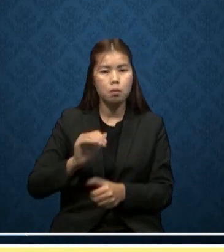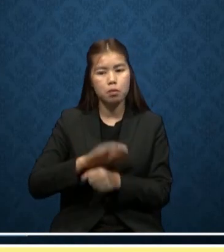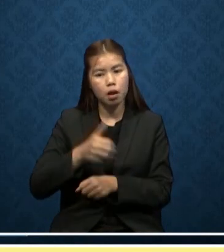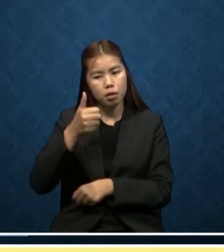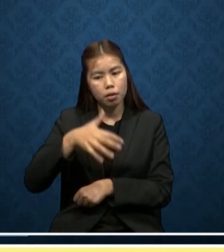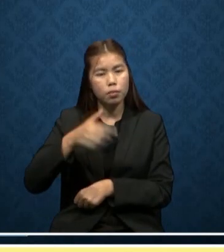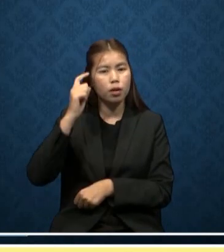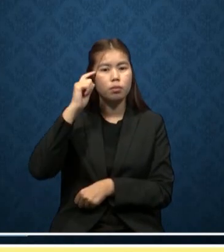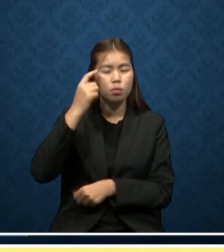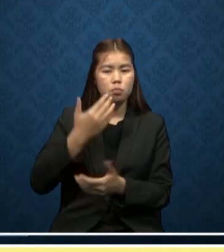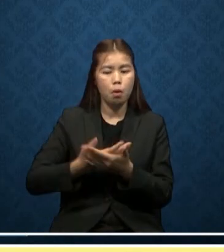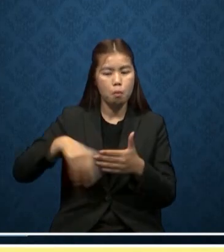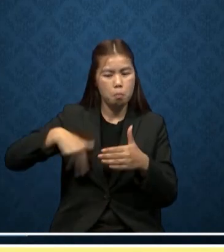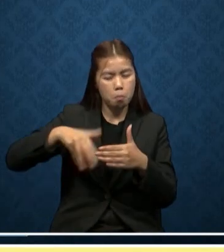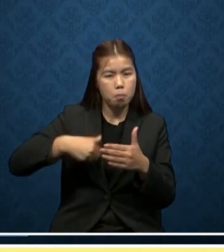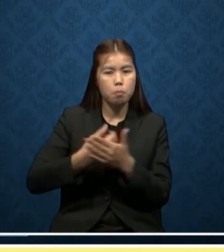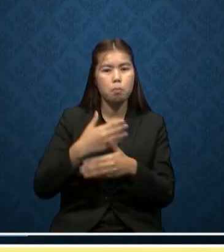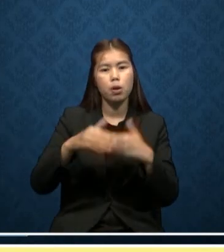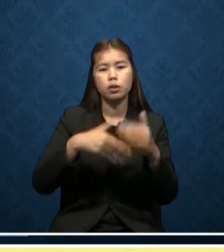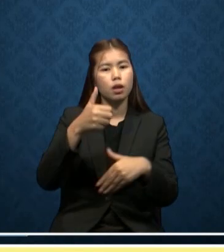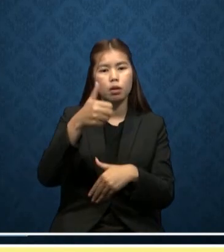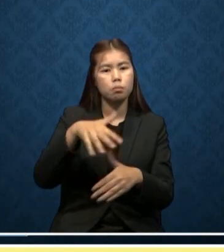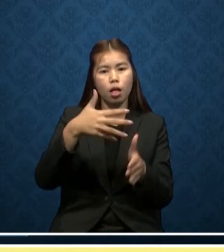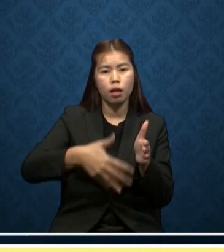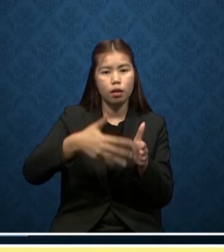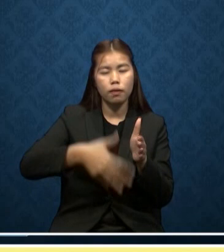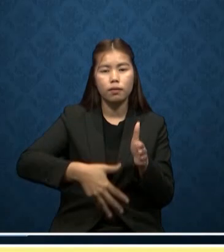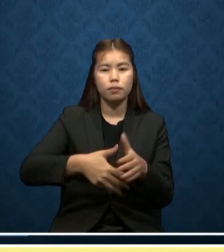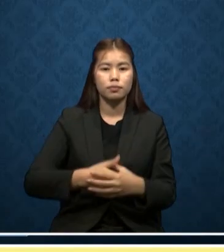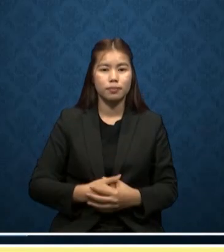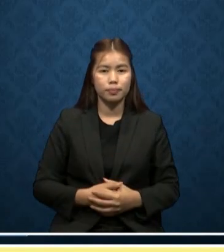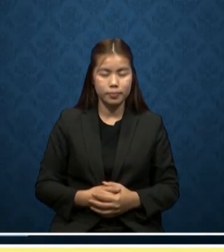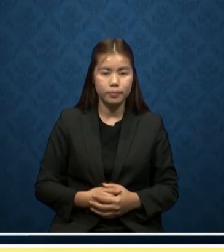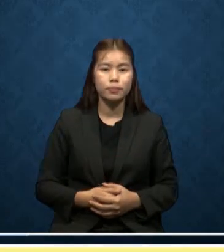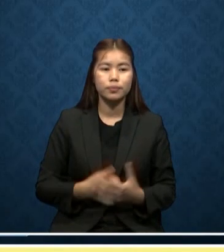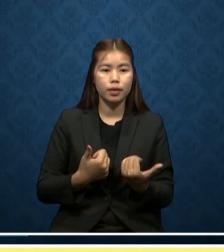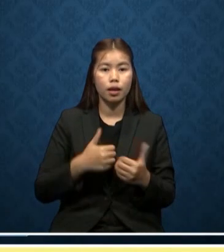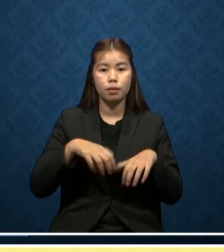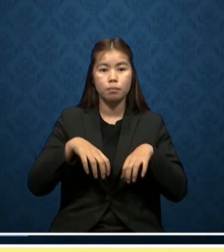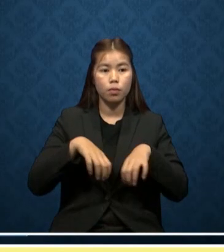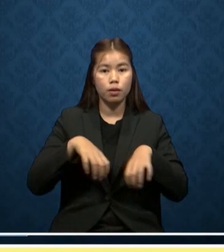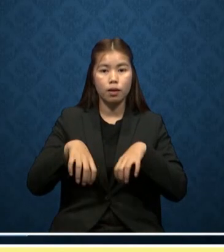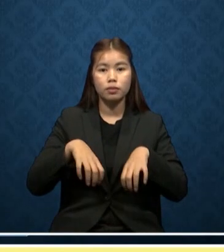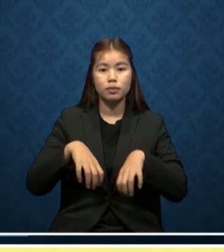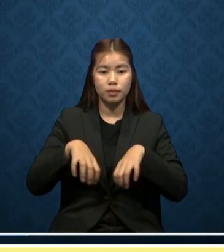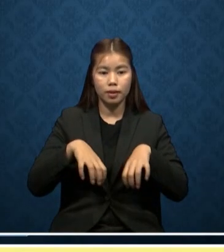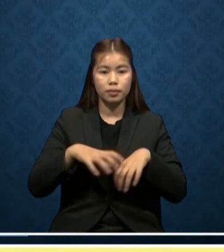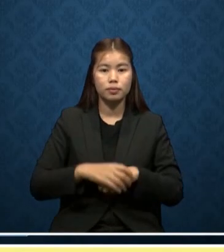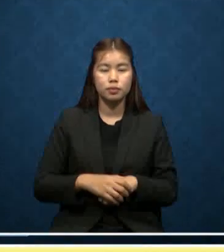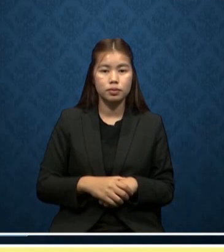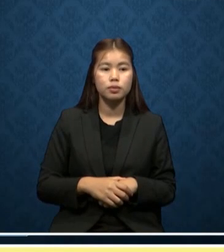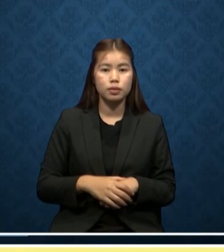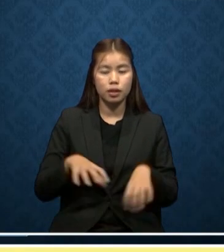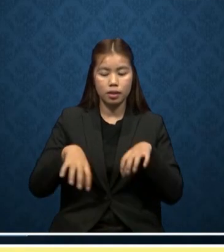เคลื่อนมันไปไม่ได้นะครับต่อไปการบริหารจัดการนะครับปัญหาการ